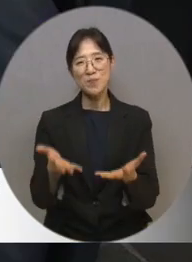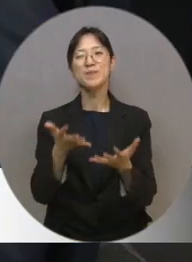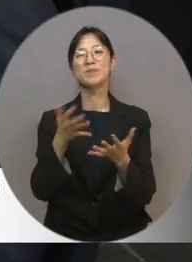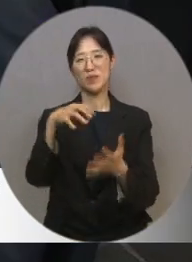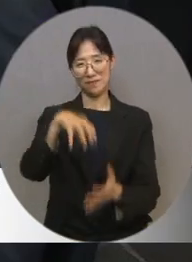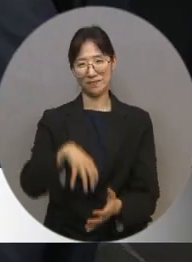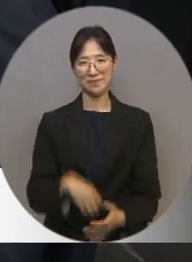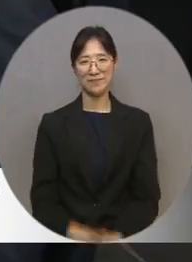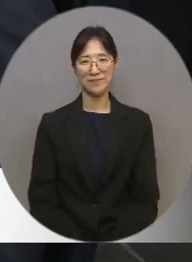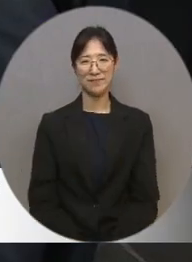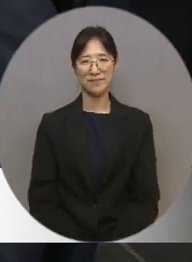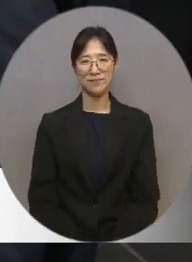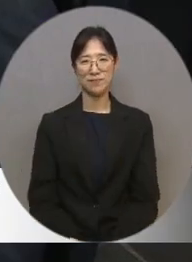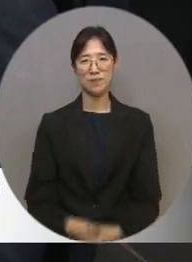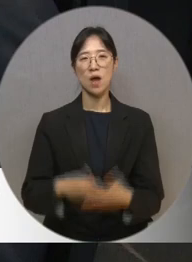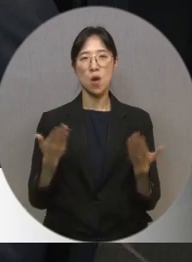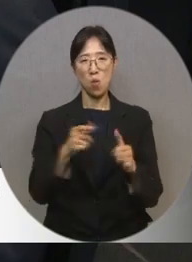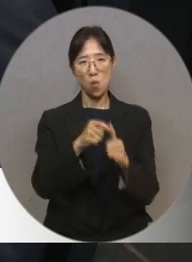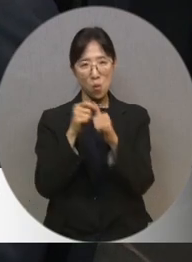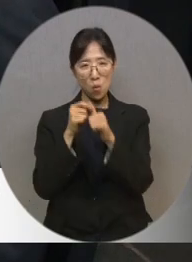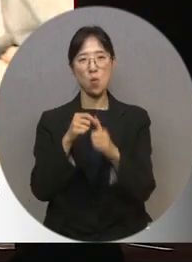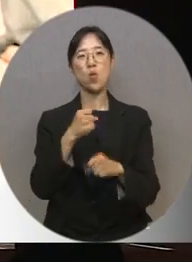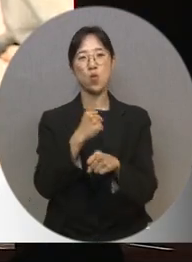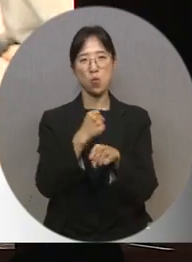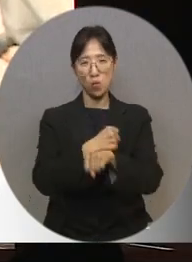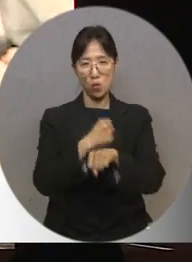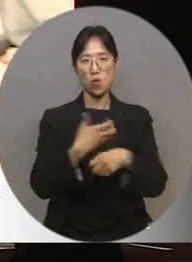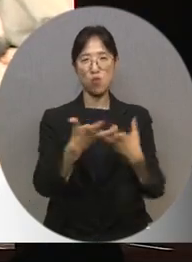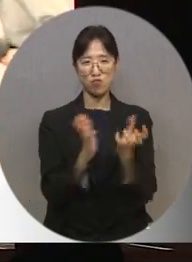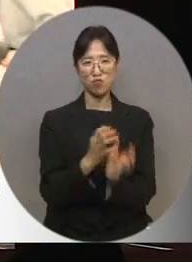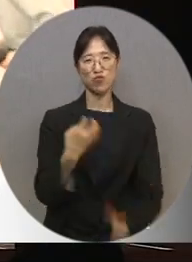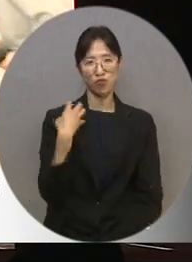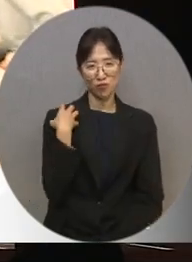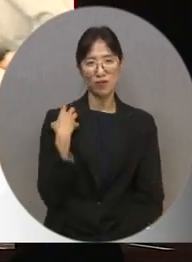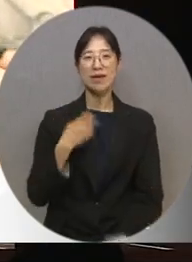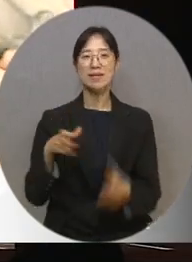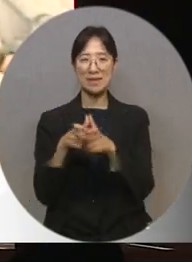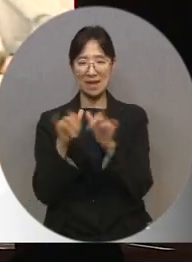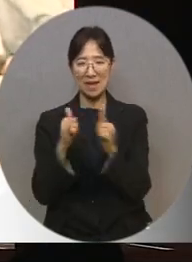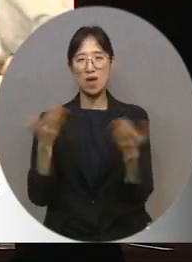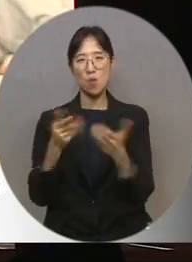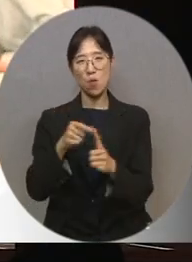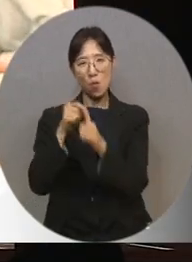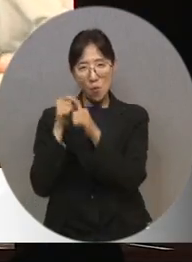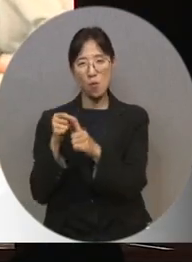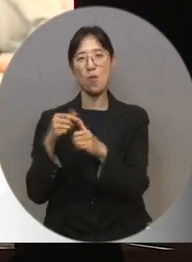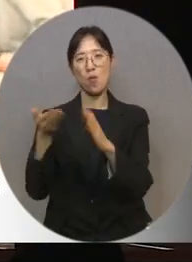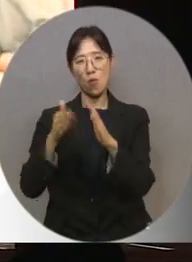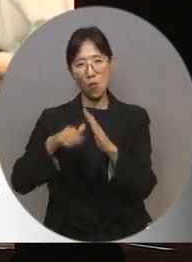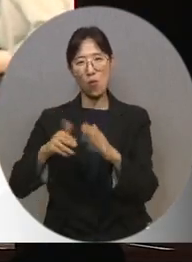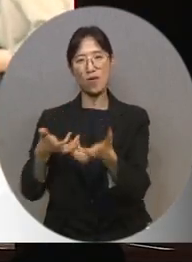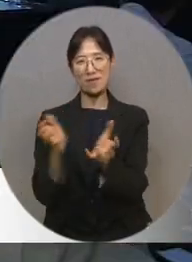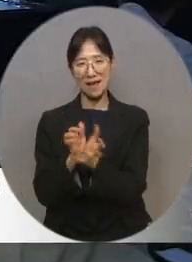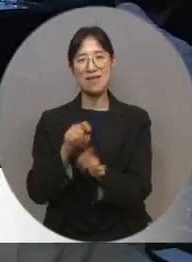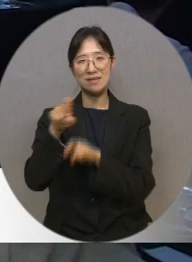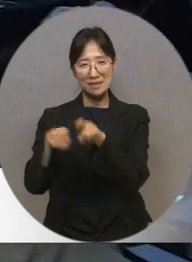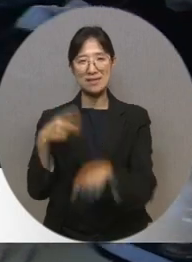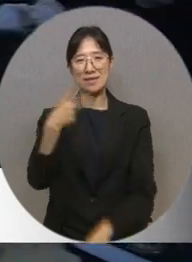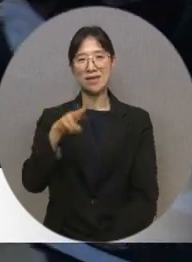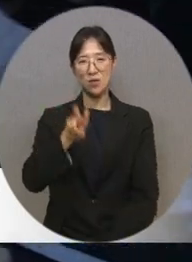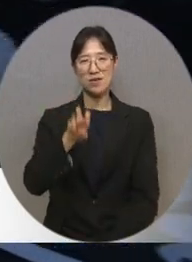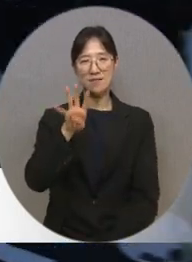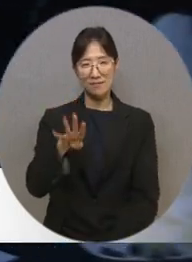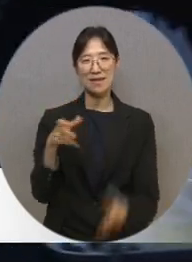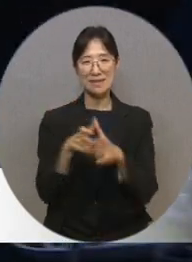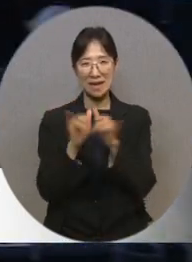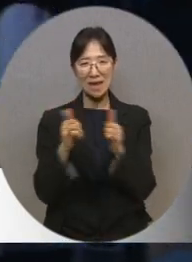자리. 고용노동부가 주최하고 한국장애인고용공단이 주관하는 2024 장애인 고용촉진대회가